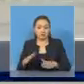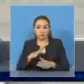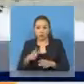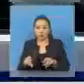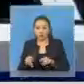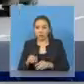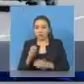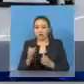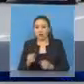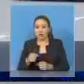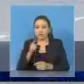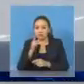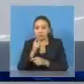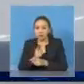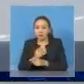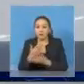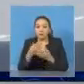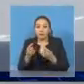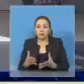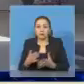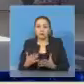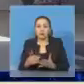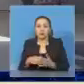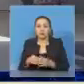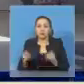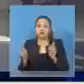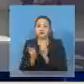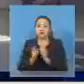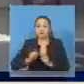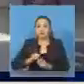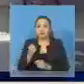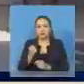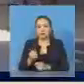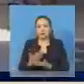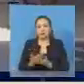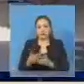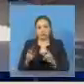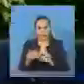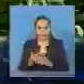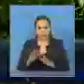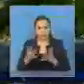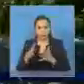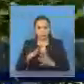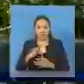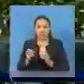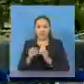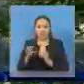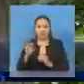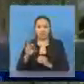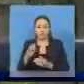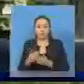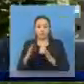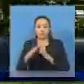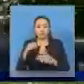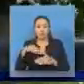подобные поступки в знак протеста или попросту отправляются на встречу с друзьями. Именно такой случай произошел 11 октября. Из